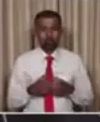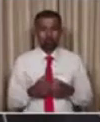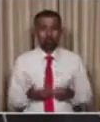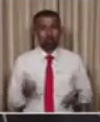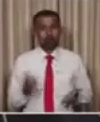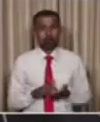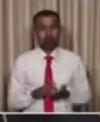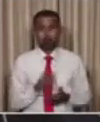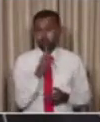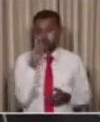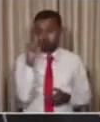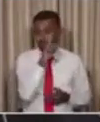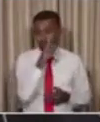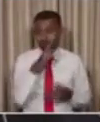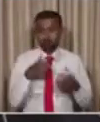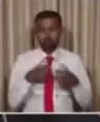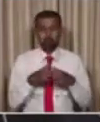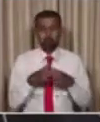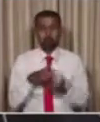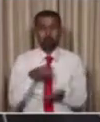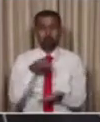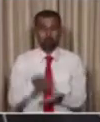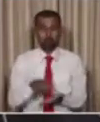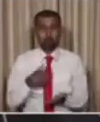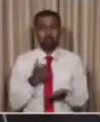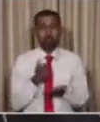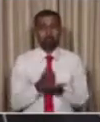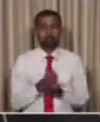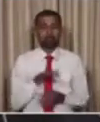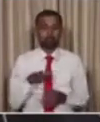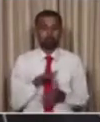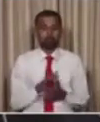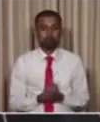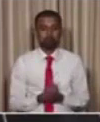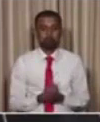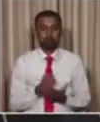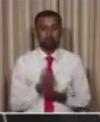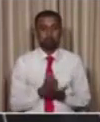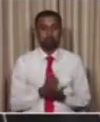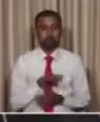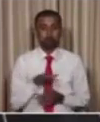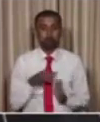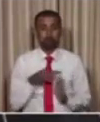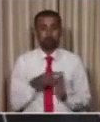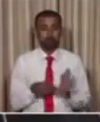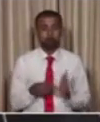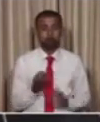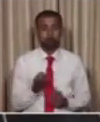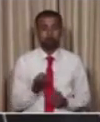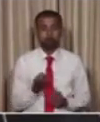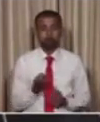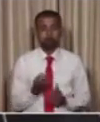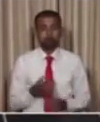ඒකෙන් පළමුවෙන්ම අර්බුදයට යන තැන තමයි අපේ බැංකු පද්ධතිය. ඒ නිසා මේ බැංකු පද්ධතියේ රටේ මූල්‍ය ස්ථාවරත්වයේ